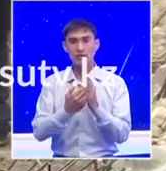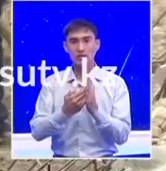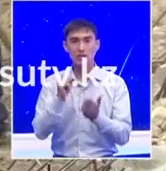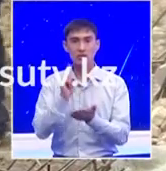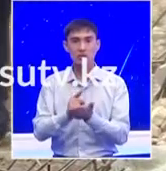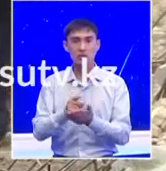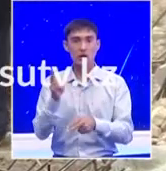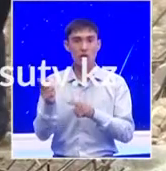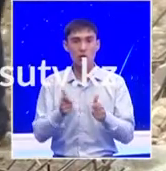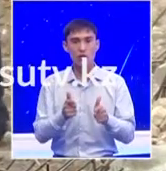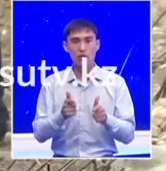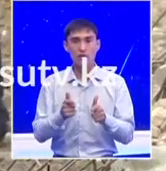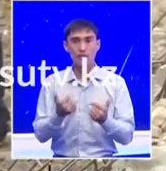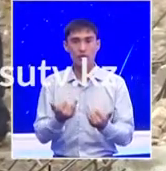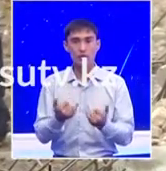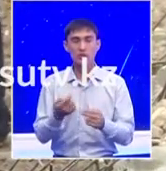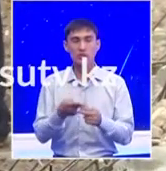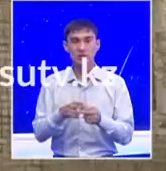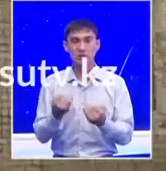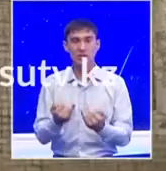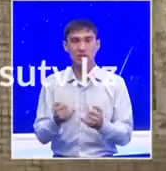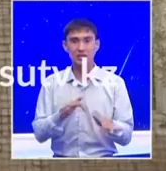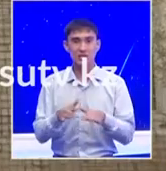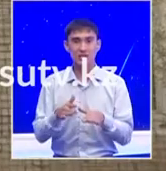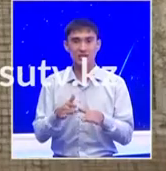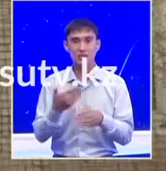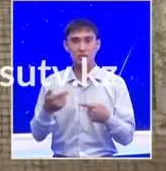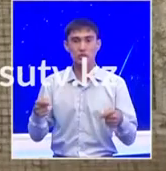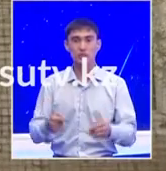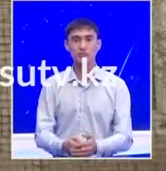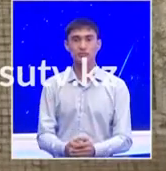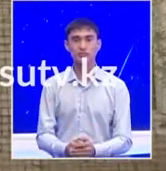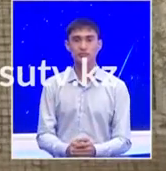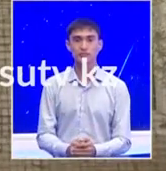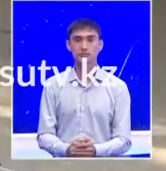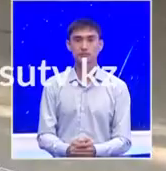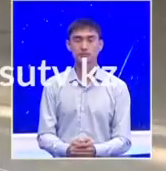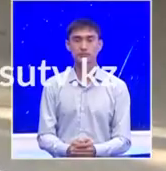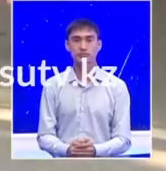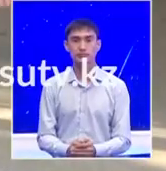быть практически готова кровля. На самом же деле действия расходятся с планом.